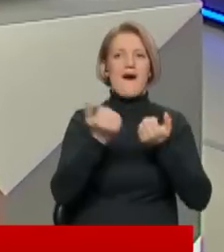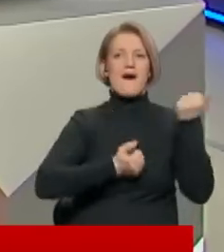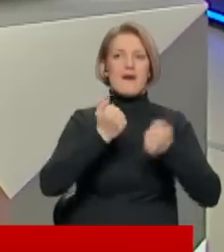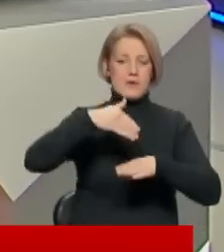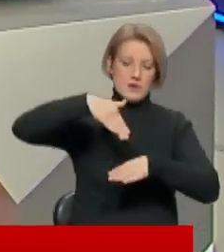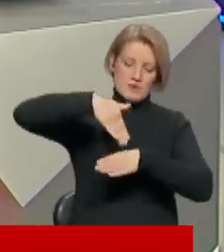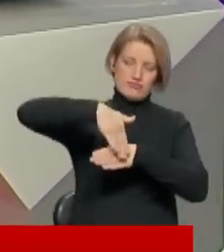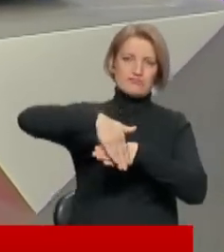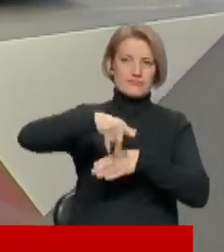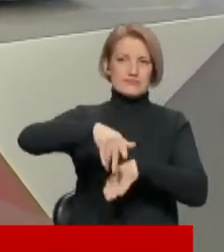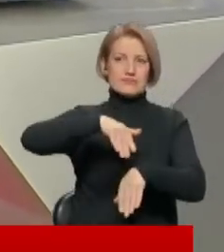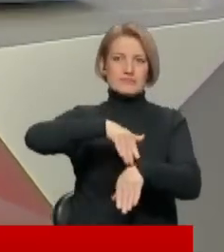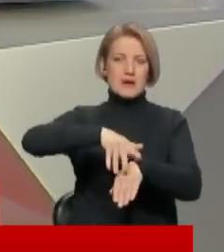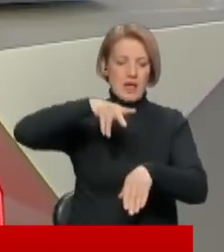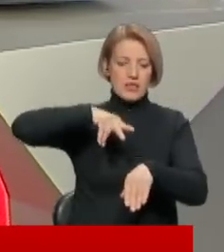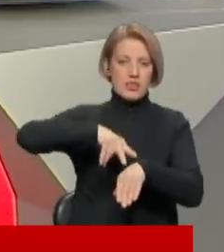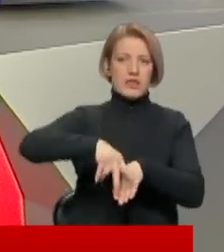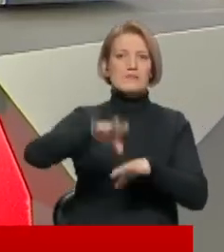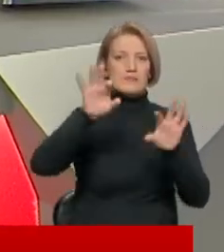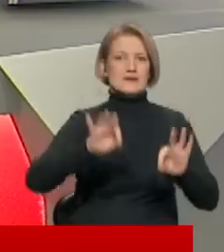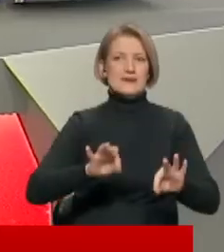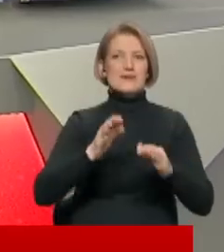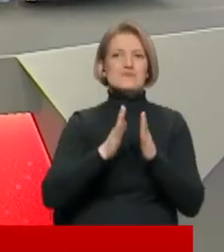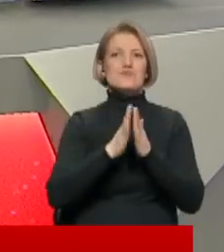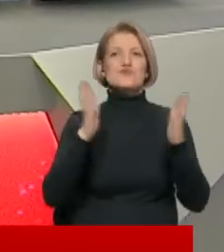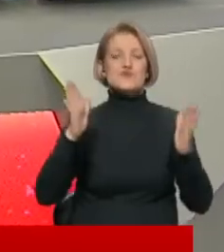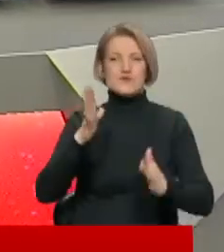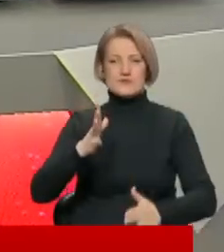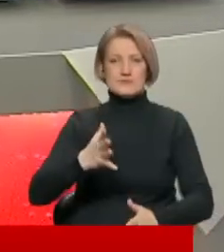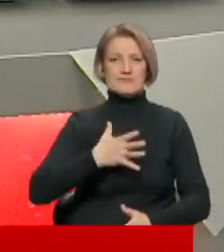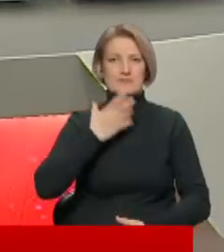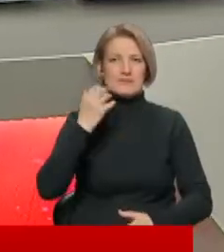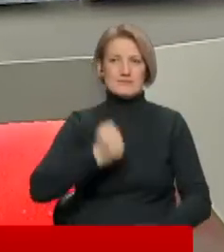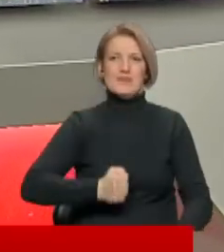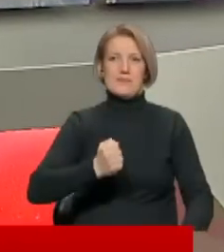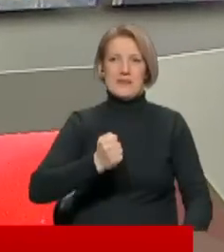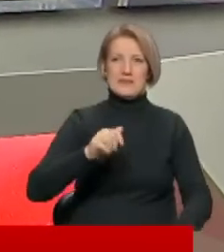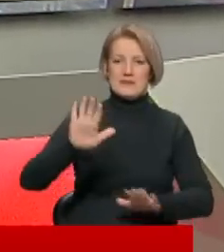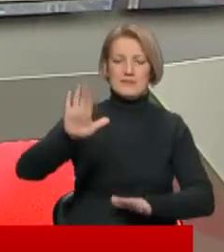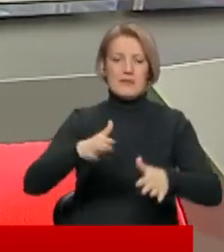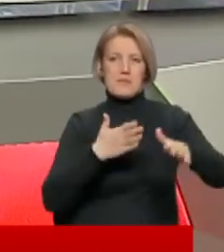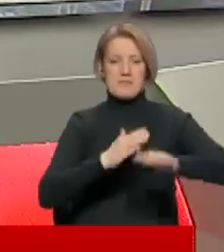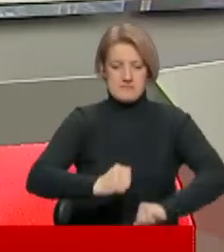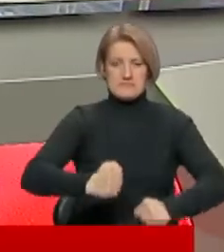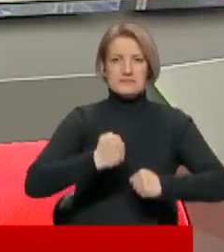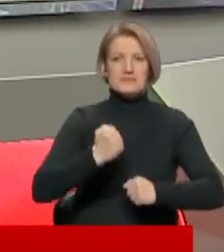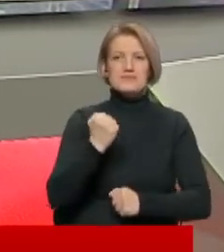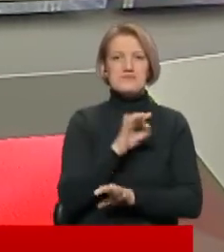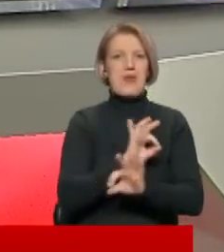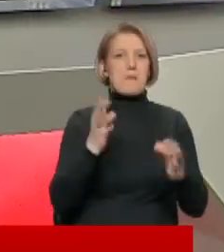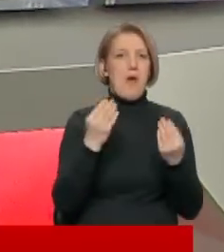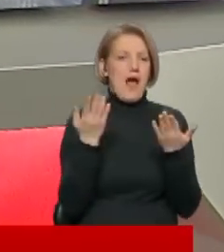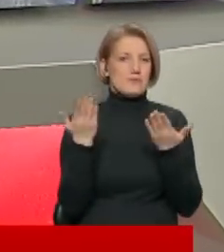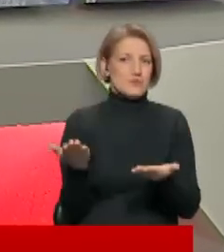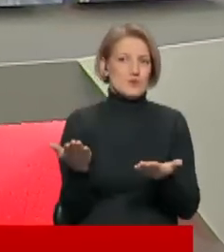yokuşta bir rampada ve böyle kaymaya başlıyor Yalnız çok büyük bir azim ve denge gidiyor ve yani kas gösterisi aslında tam olarak